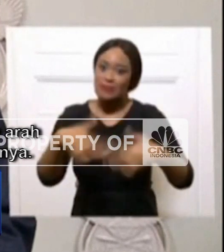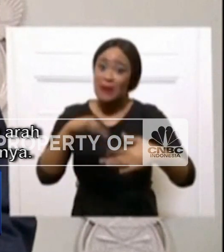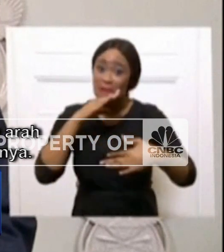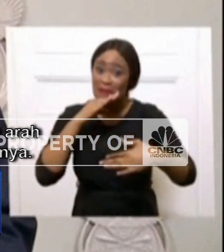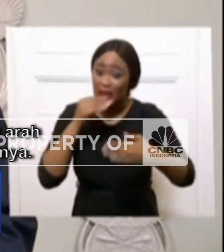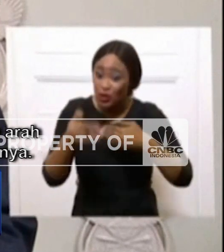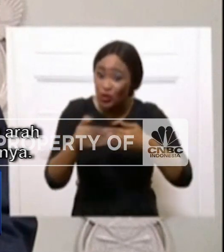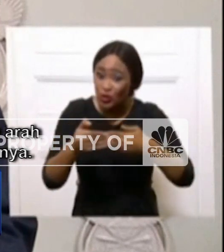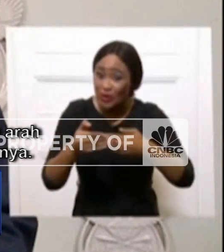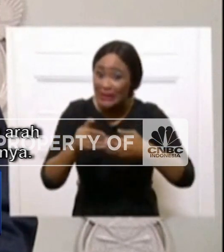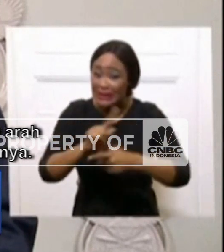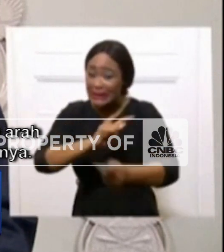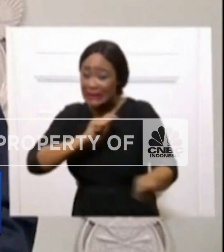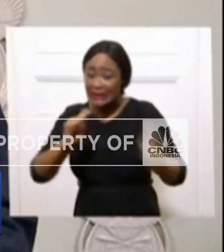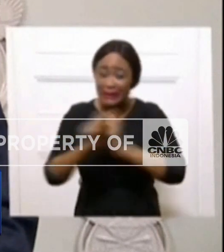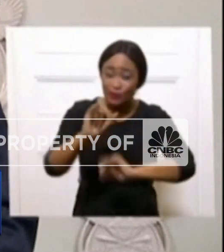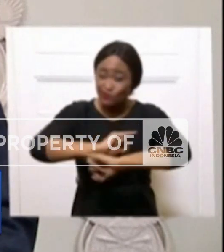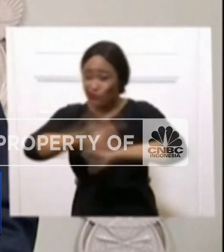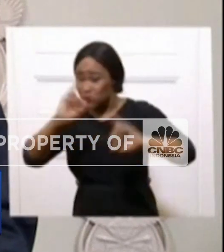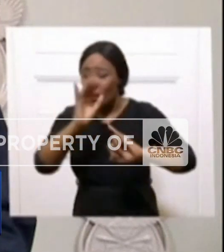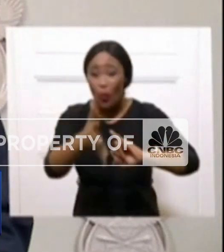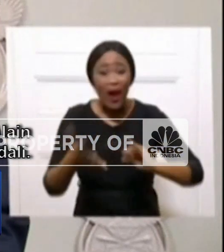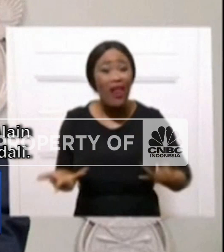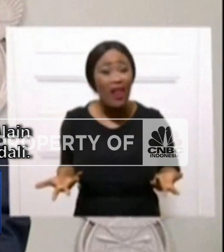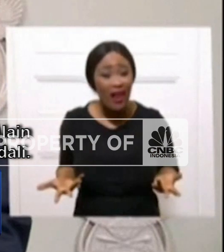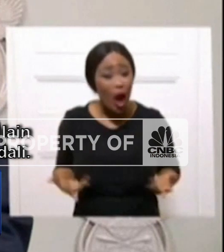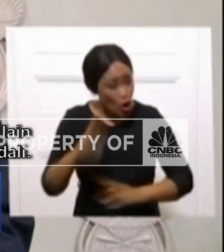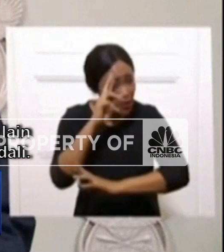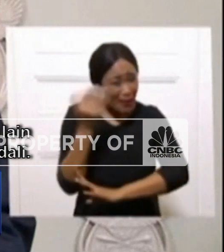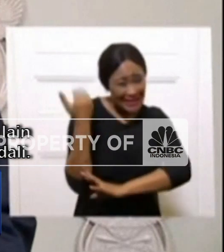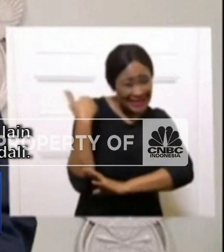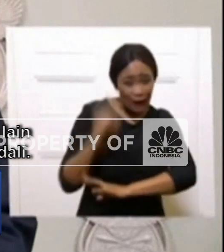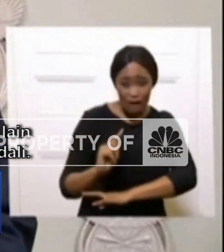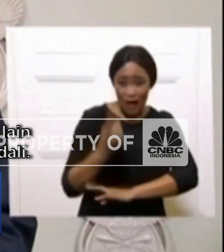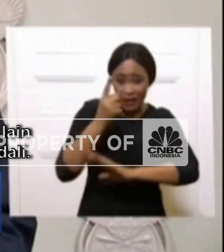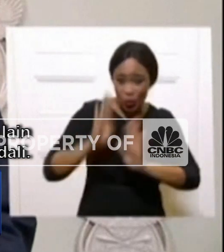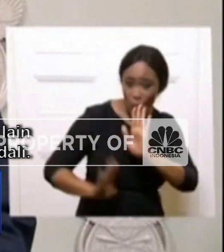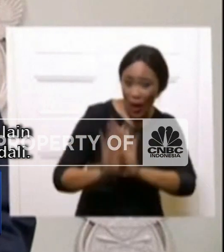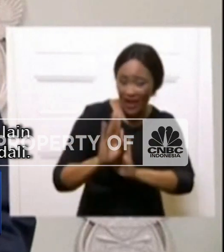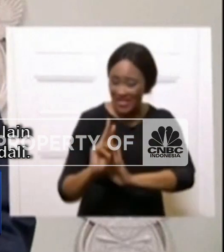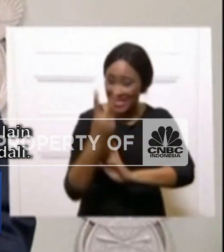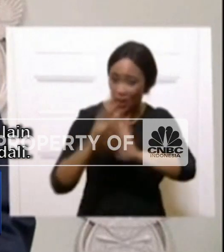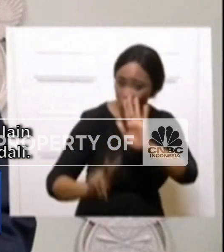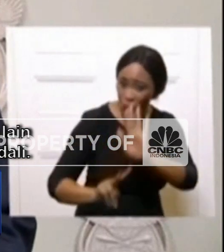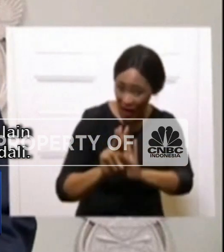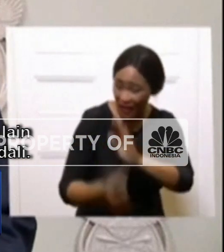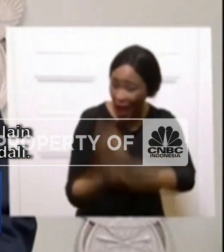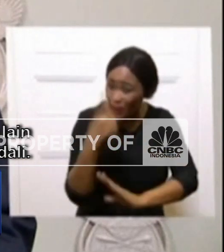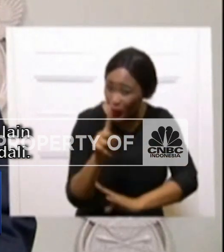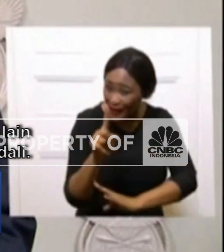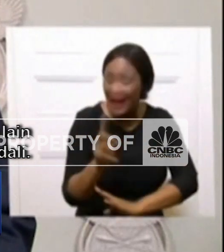ada start of the previous two Ways Hai website in other countries the tragic